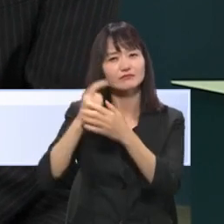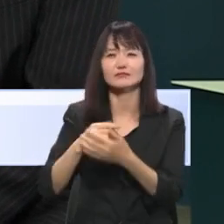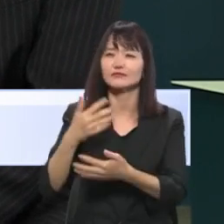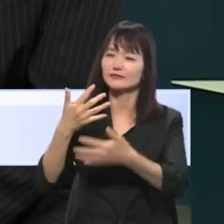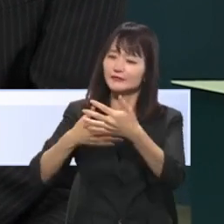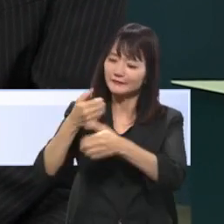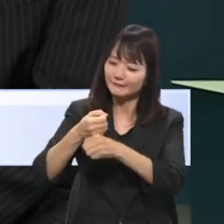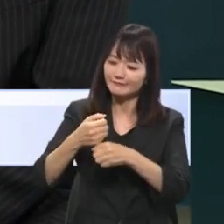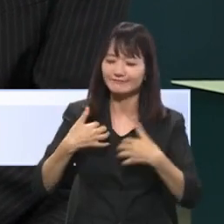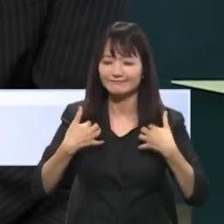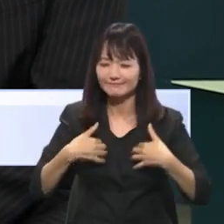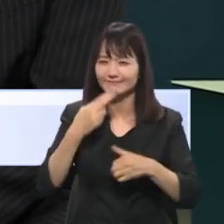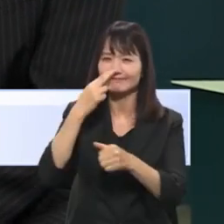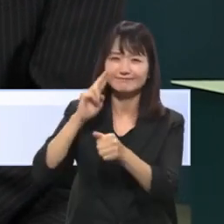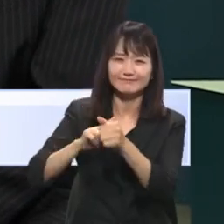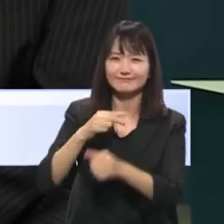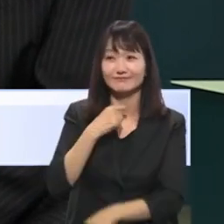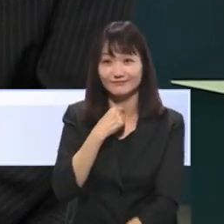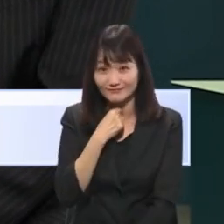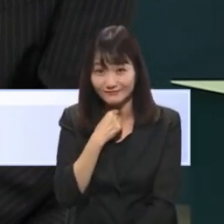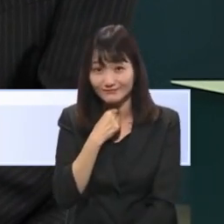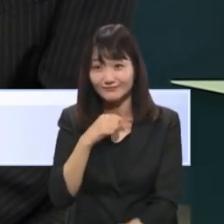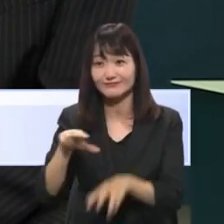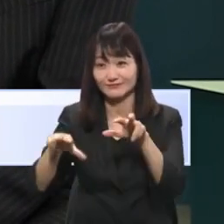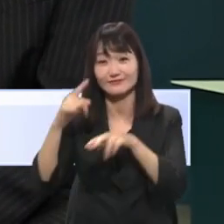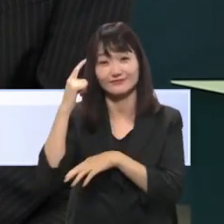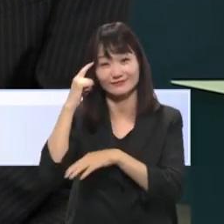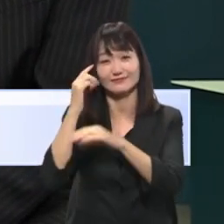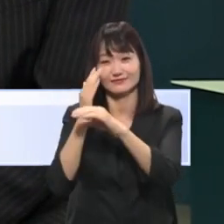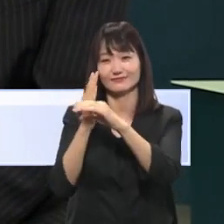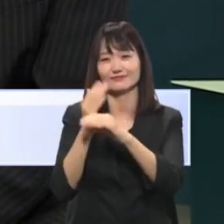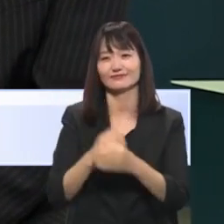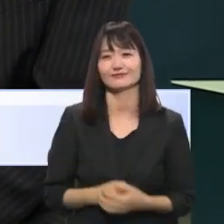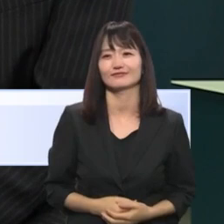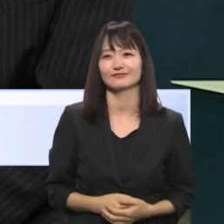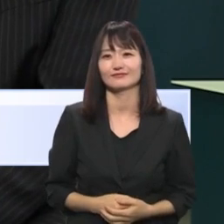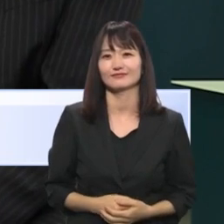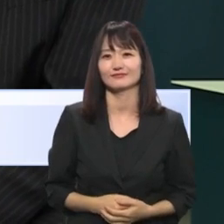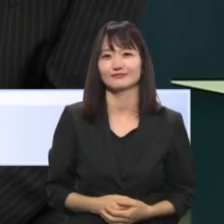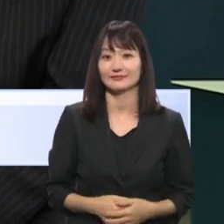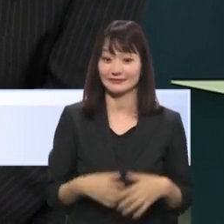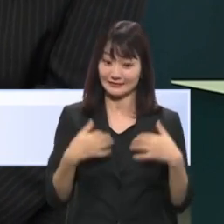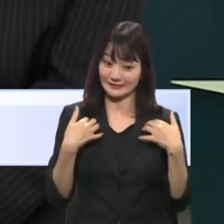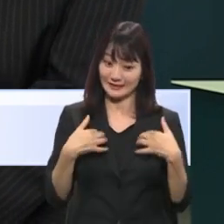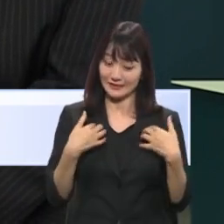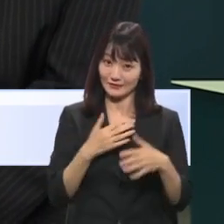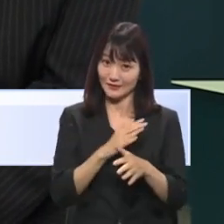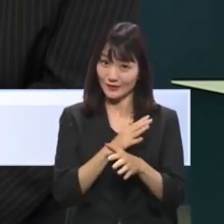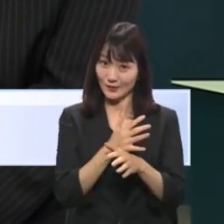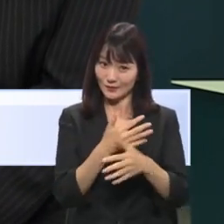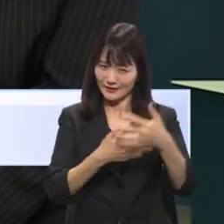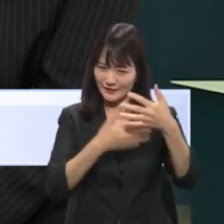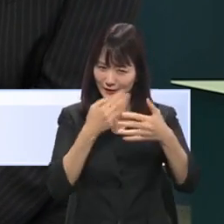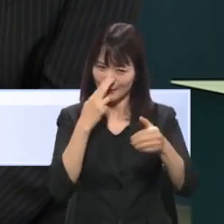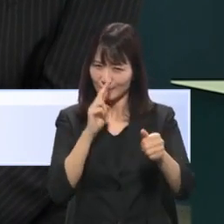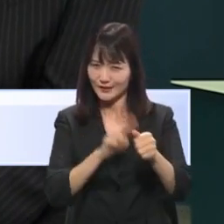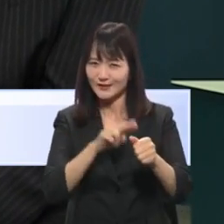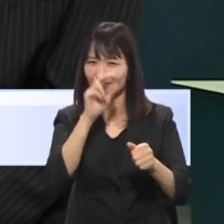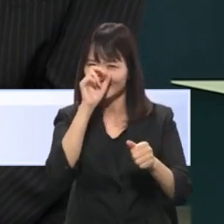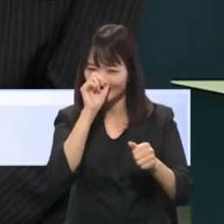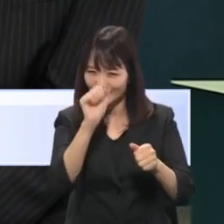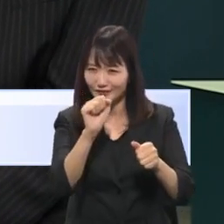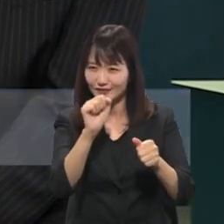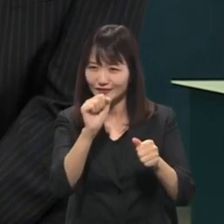재밌겠다 한번 도전해 보고 싶다 정도로 지금 생각하고 있습니다 재밌는 코미디 영화를 한번 좀 도전해 보면 좋을 것 같다는 생각이